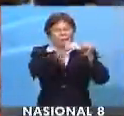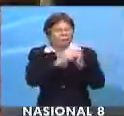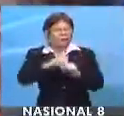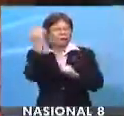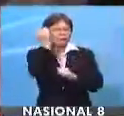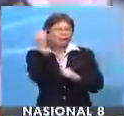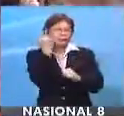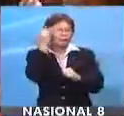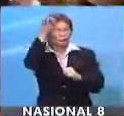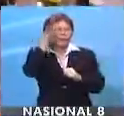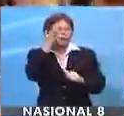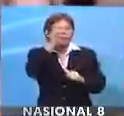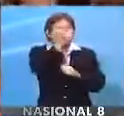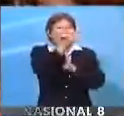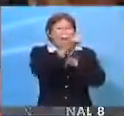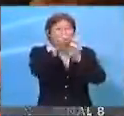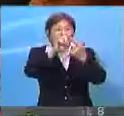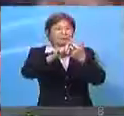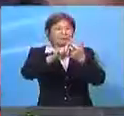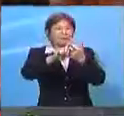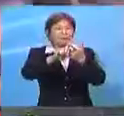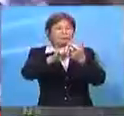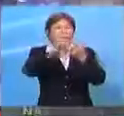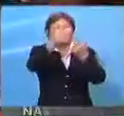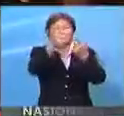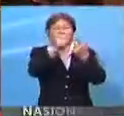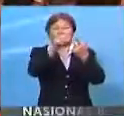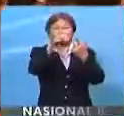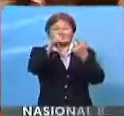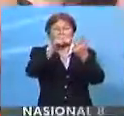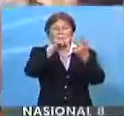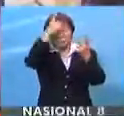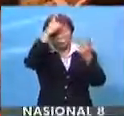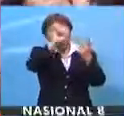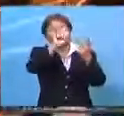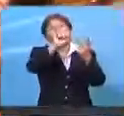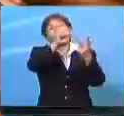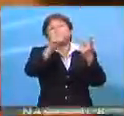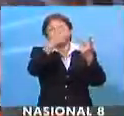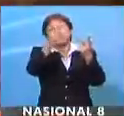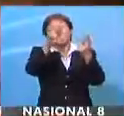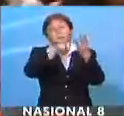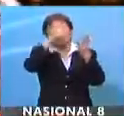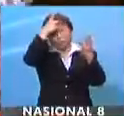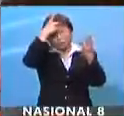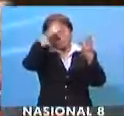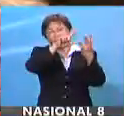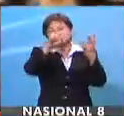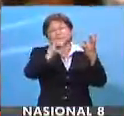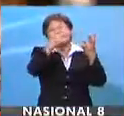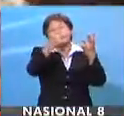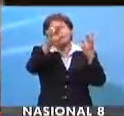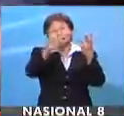mahkamah persekutuan ialah Tan Sri Ahmad Maru Tan Sri Hassan lah Datuk Azhar Mohamad dan datuk zaharah